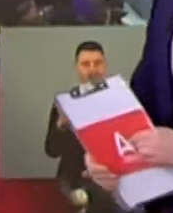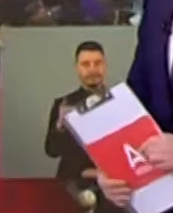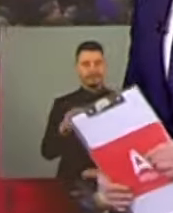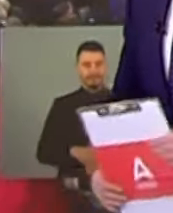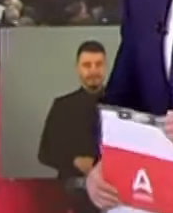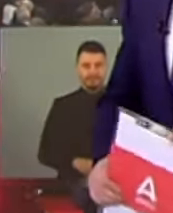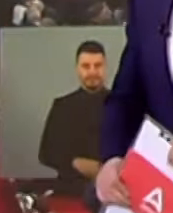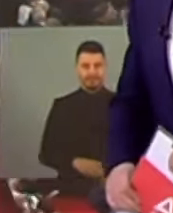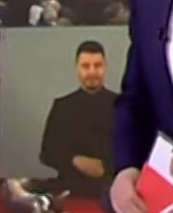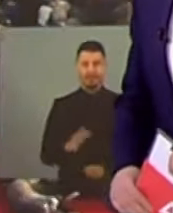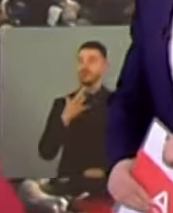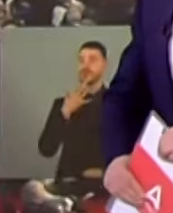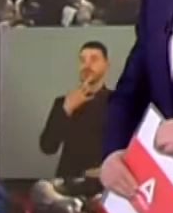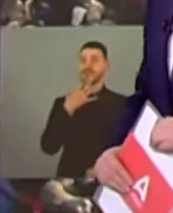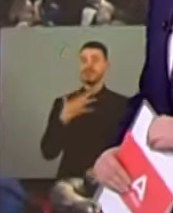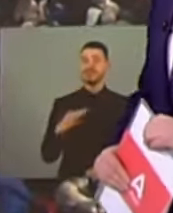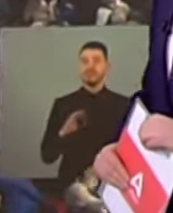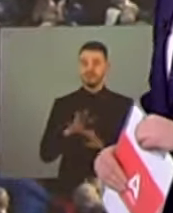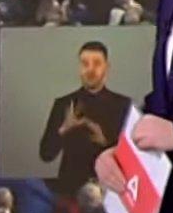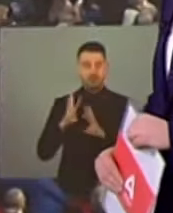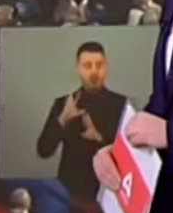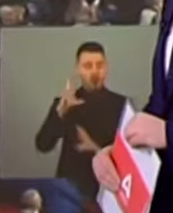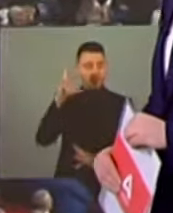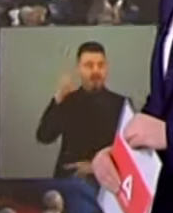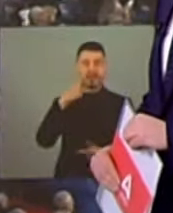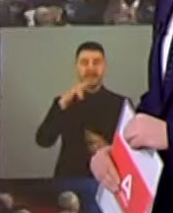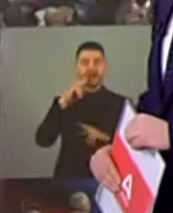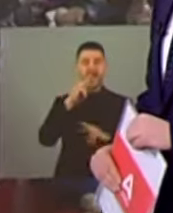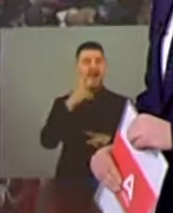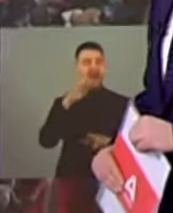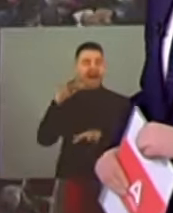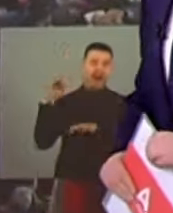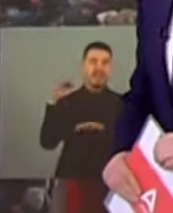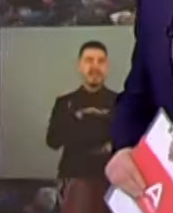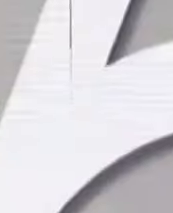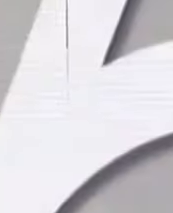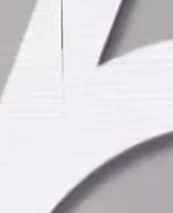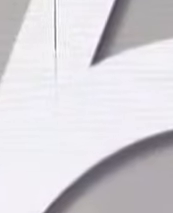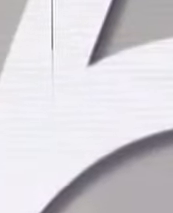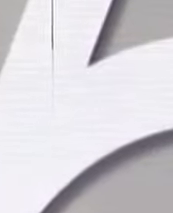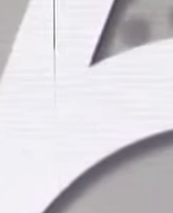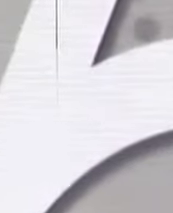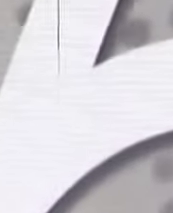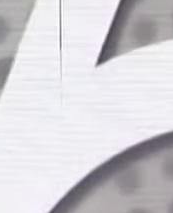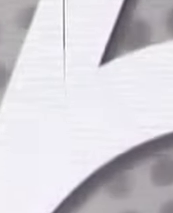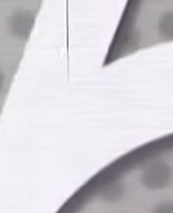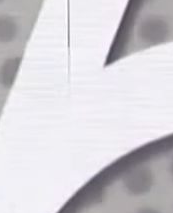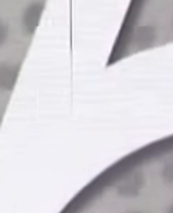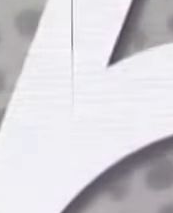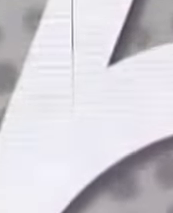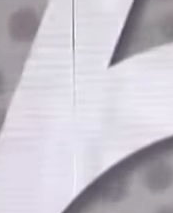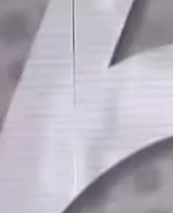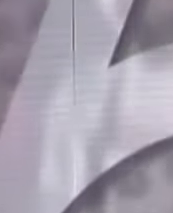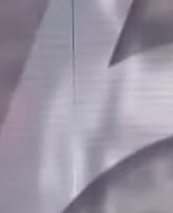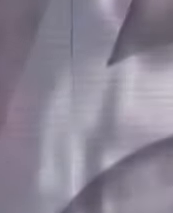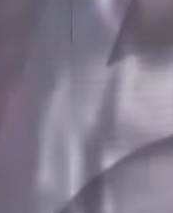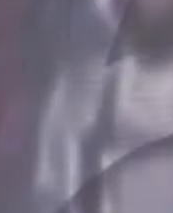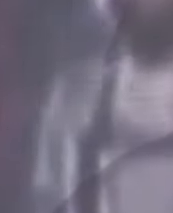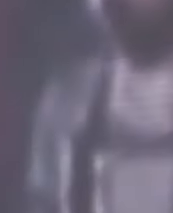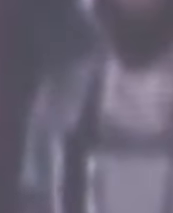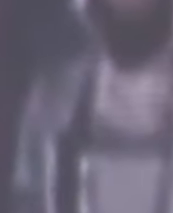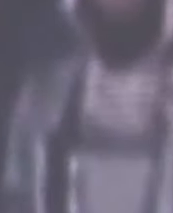χώρα στο συνέδριο. Τα υπόλοιπα στο Κόλπο Γκρόσο το βράδυ, αμέσως μετά το Δελτίο Ειδήσεων. Σε ευχαριστώ πολύ. Αλλάζουμε τώρα θέμα. Στους δρόμους θα βγουν από